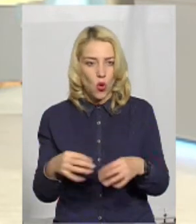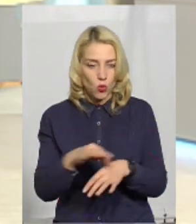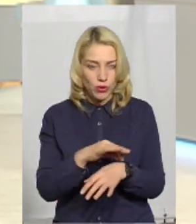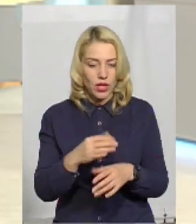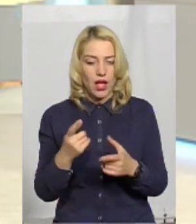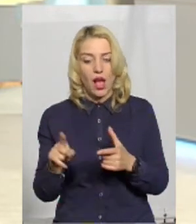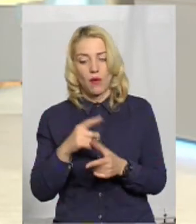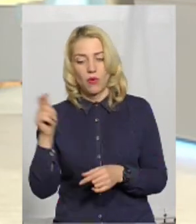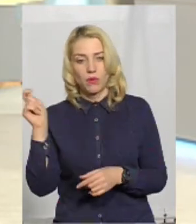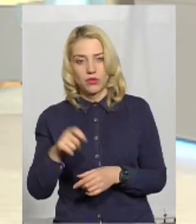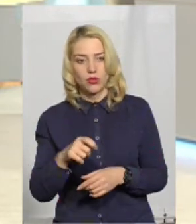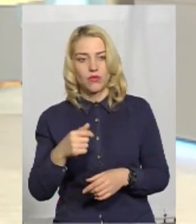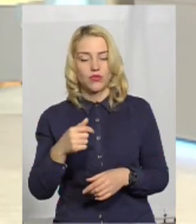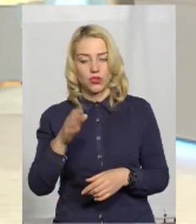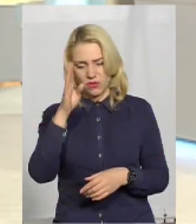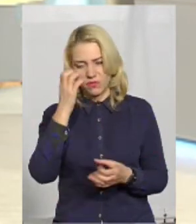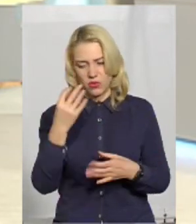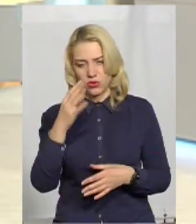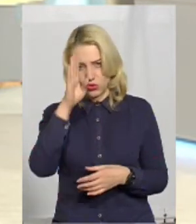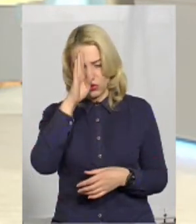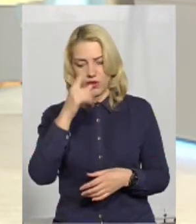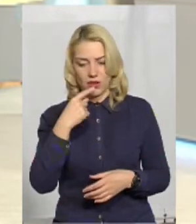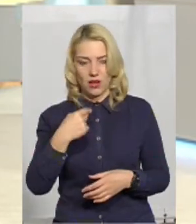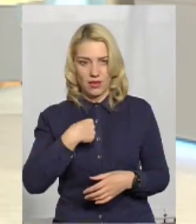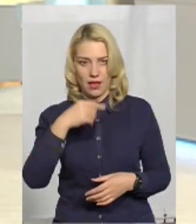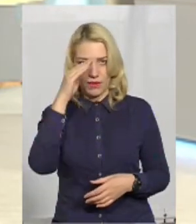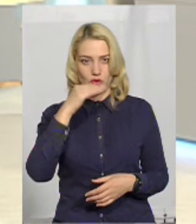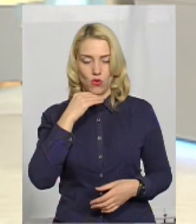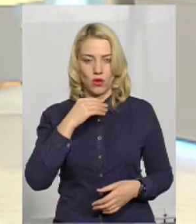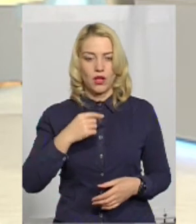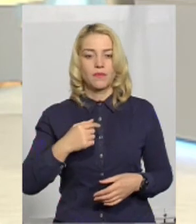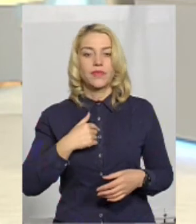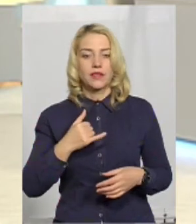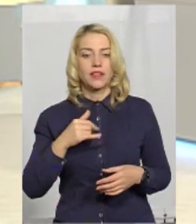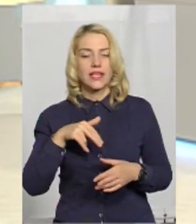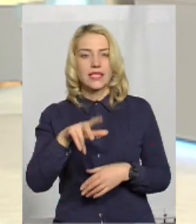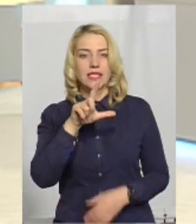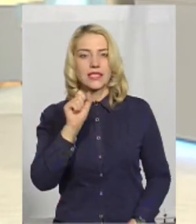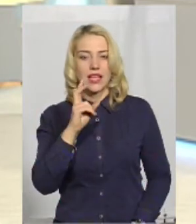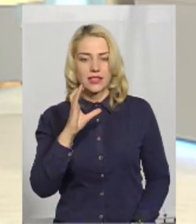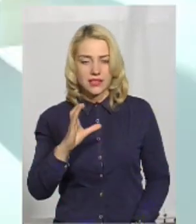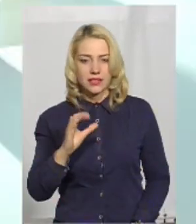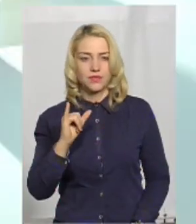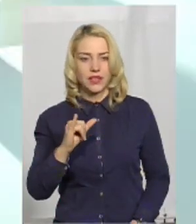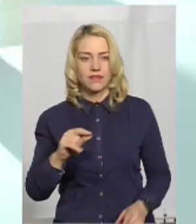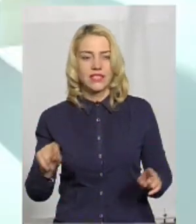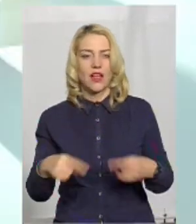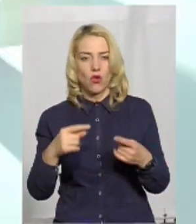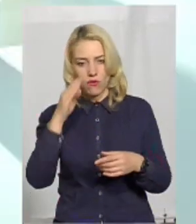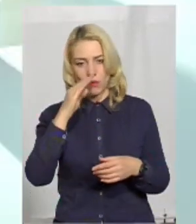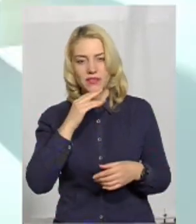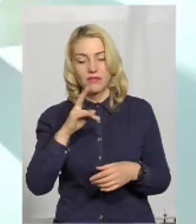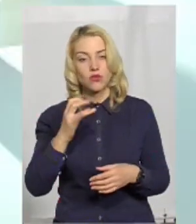прийшов чоловік, який каже, так, я батько, він йде до ЗАГСу, встановлює батьківство, але там треба заяву матері. Так,